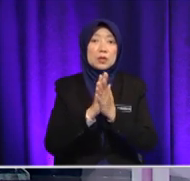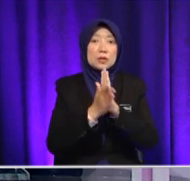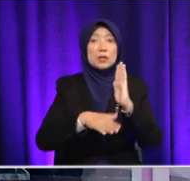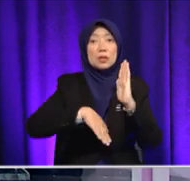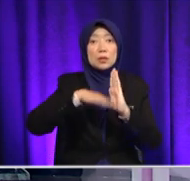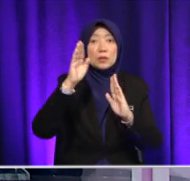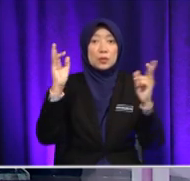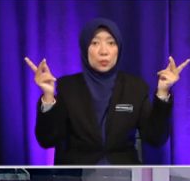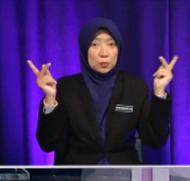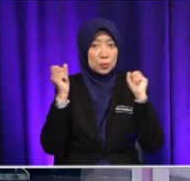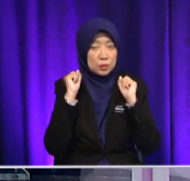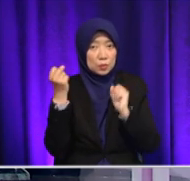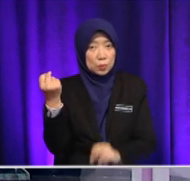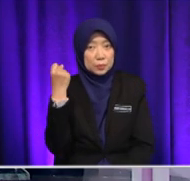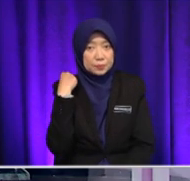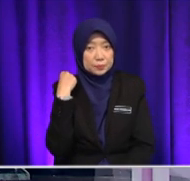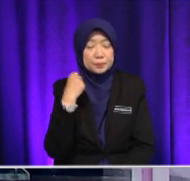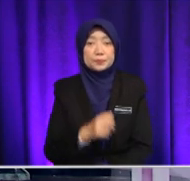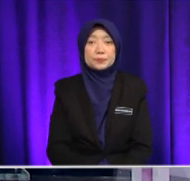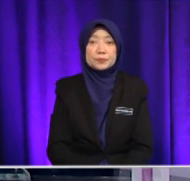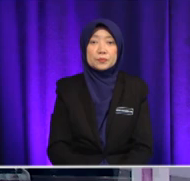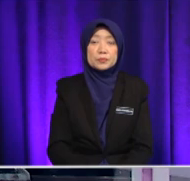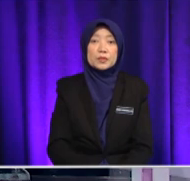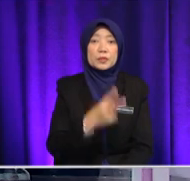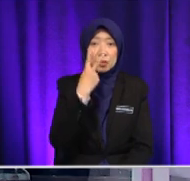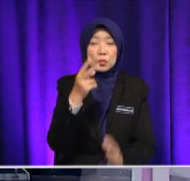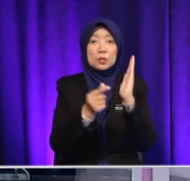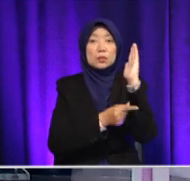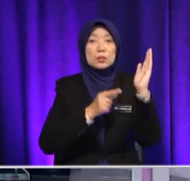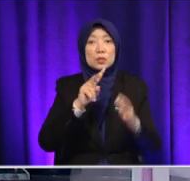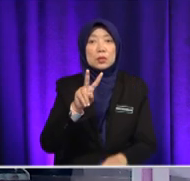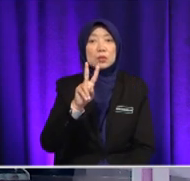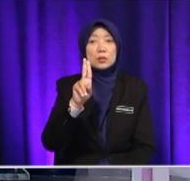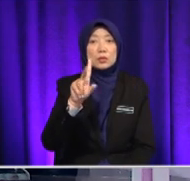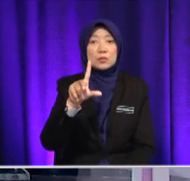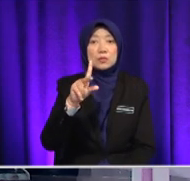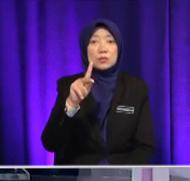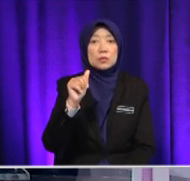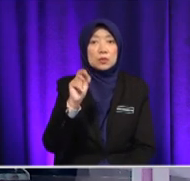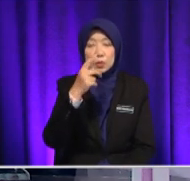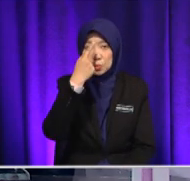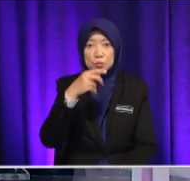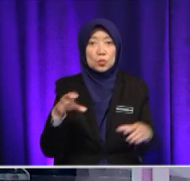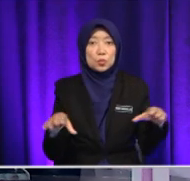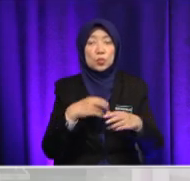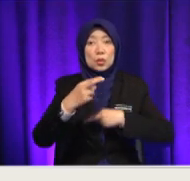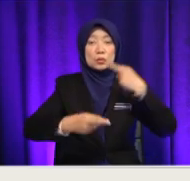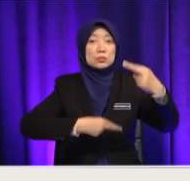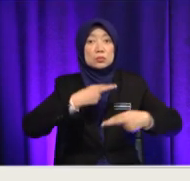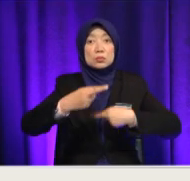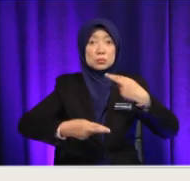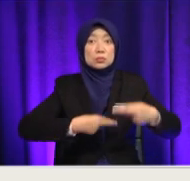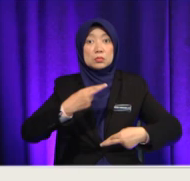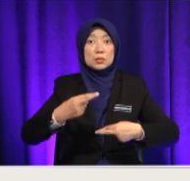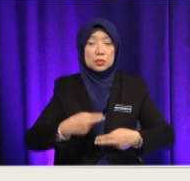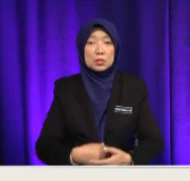kuat. Okey. So kita tengok getah vulkan ni banyak digunakan contohnya untuk membuat tayar kenderaan. Okey. Sean,